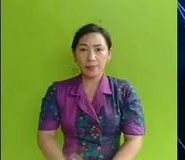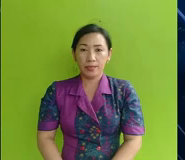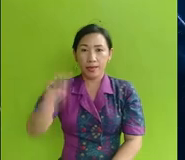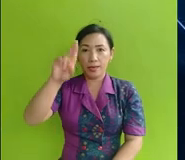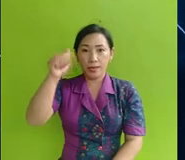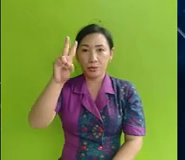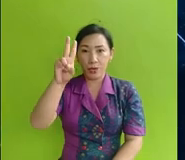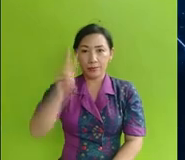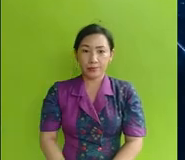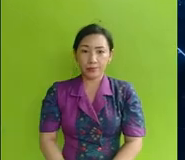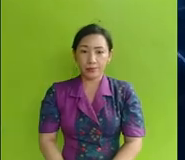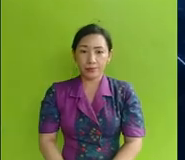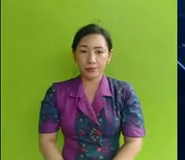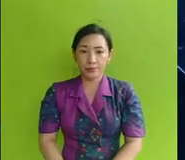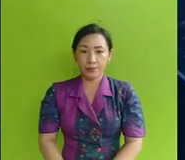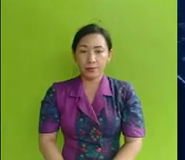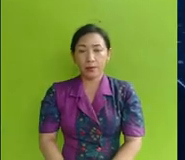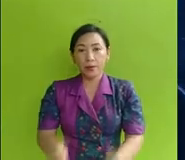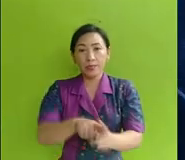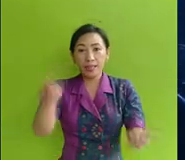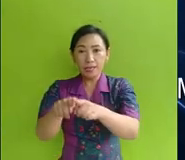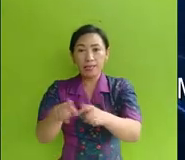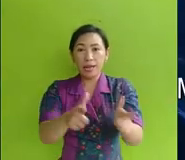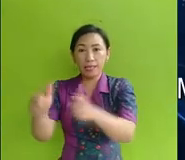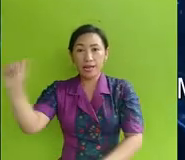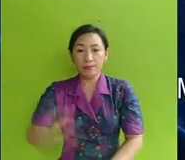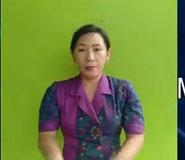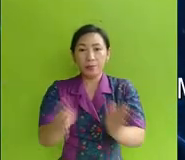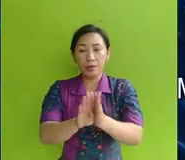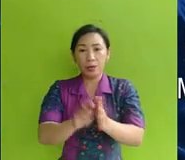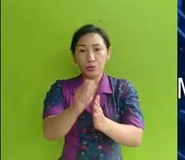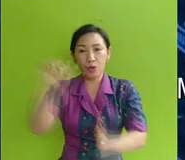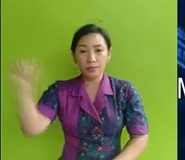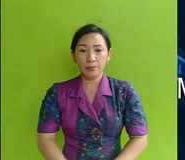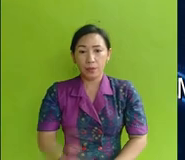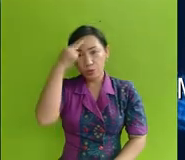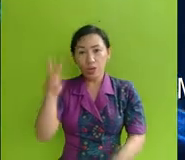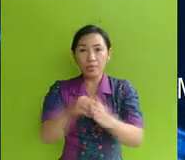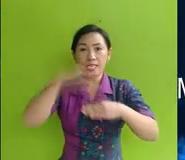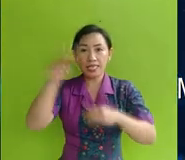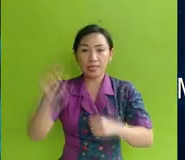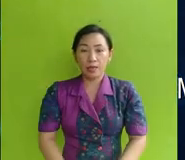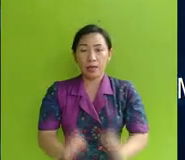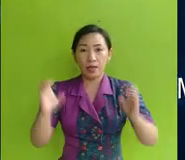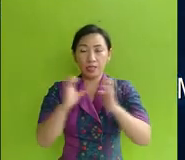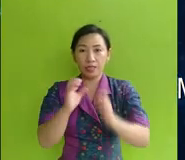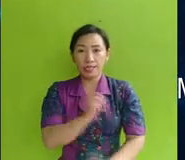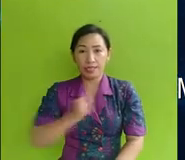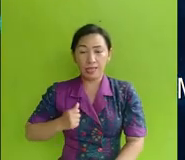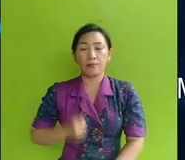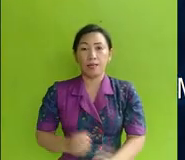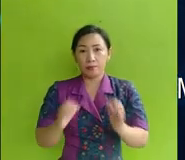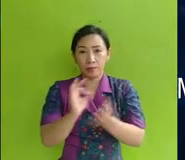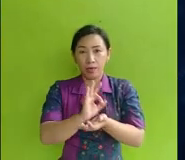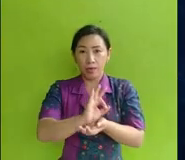Area 2, penataan tata laksana, bertujuan untuk meningkatkan efisiensi dan